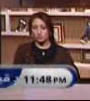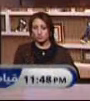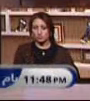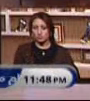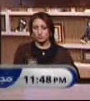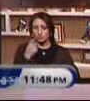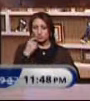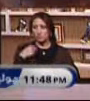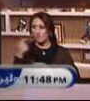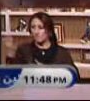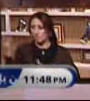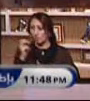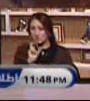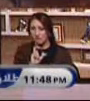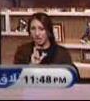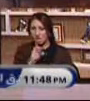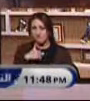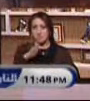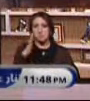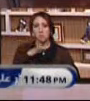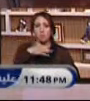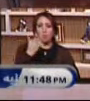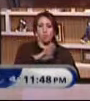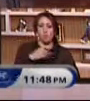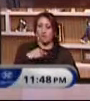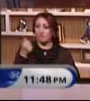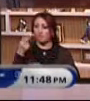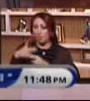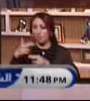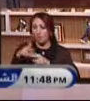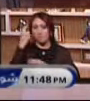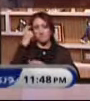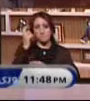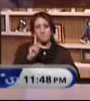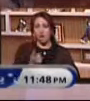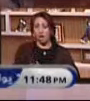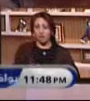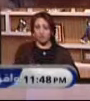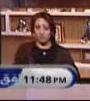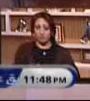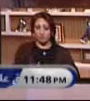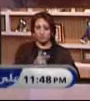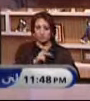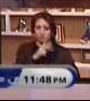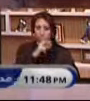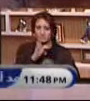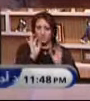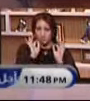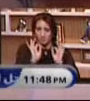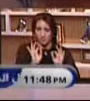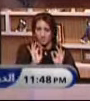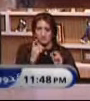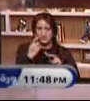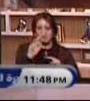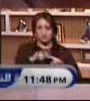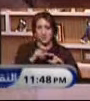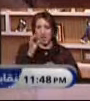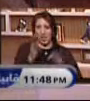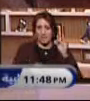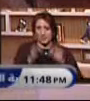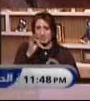هذا. فالمهم قال أحد الصالحين بجوار عمر هو ينازع، يا ابن عبد العزيز يا أمير المؤمنين